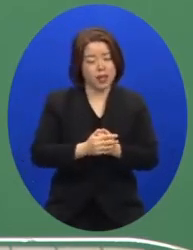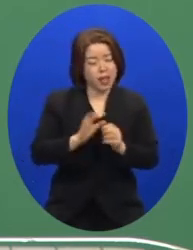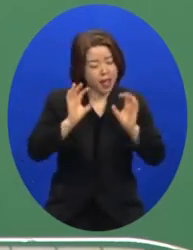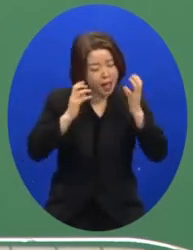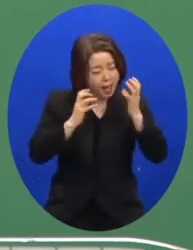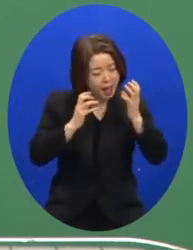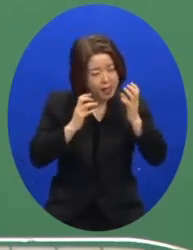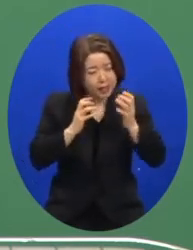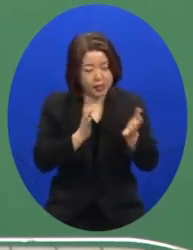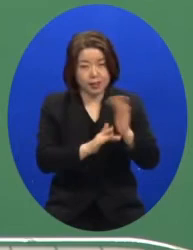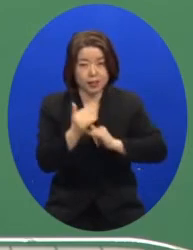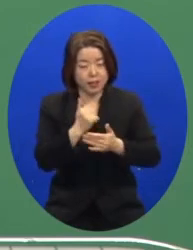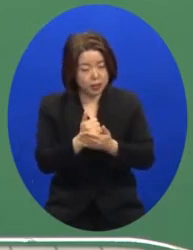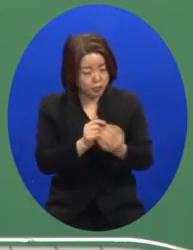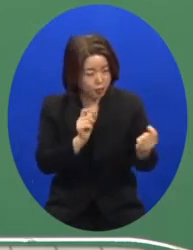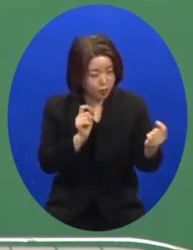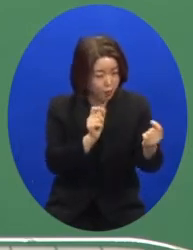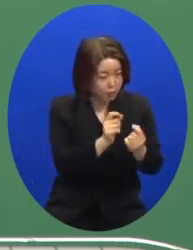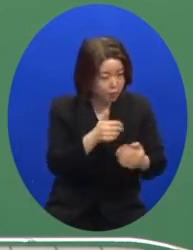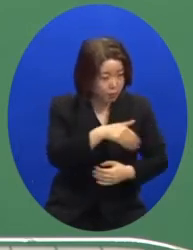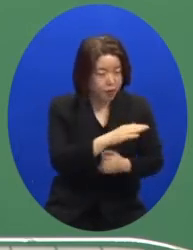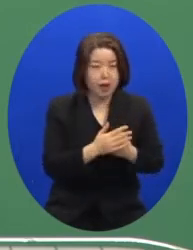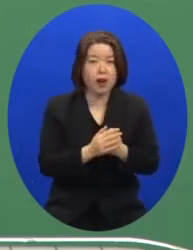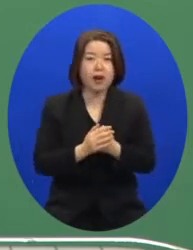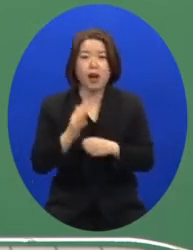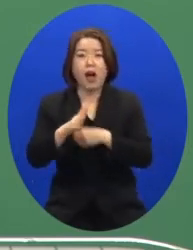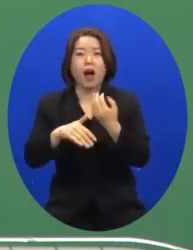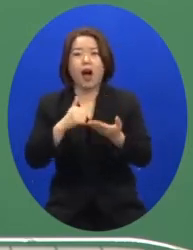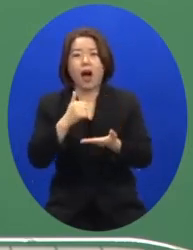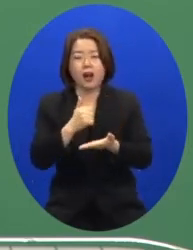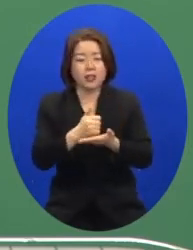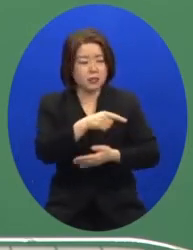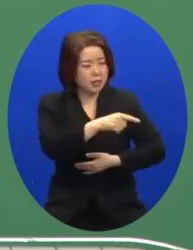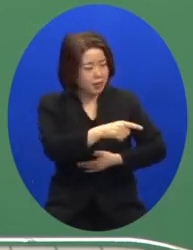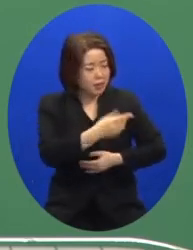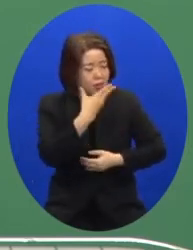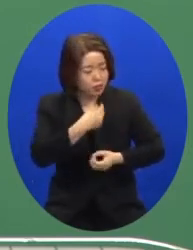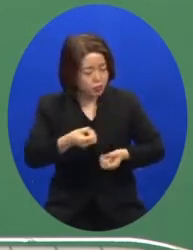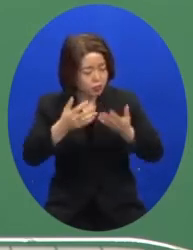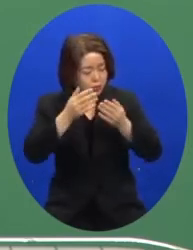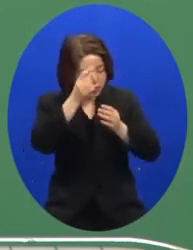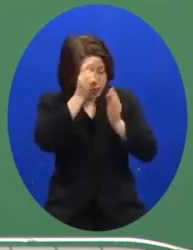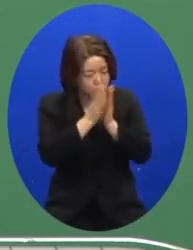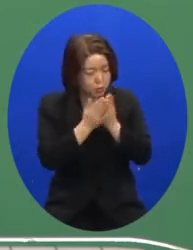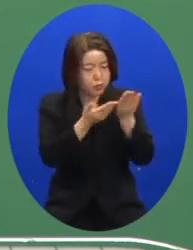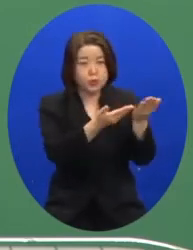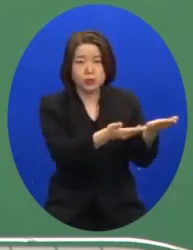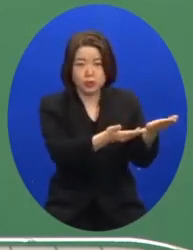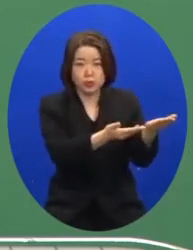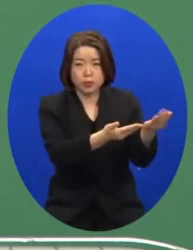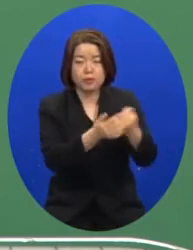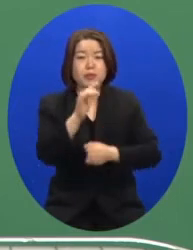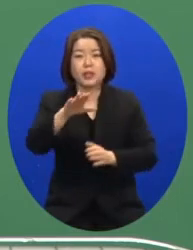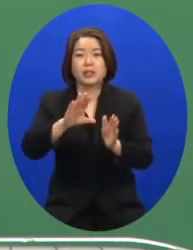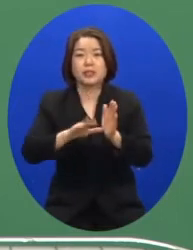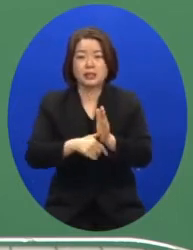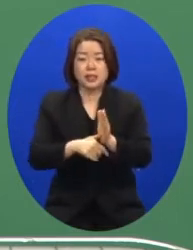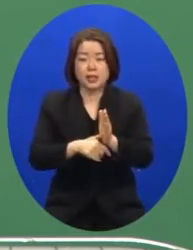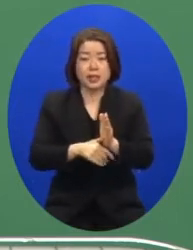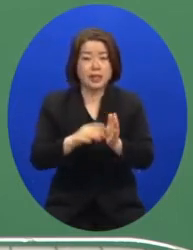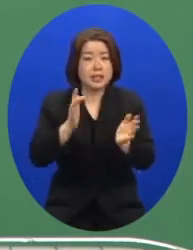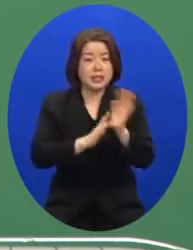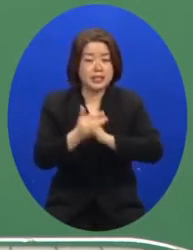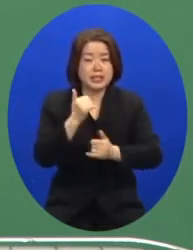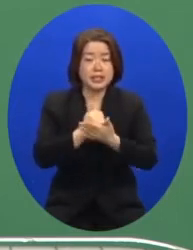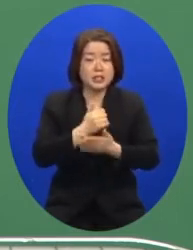예수에게 가서 하나님께서 그 아이를 축복하시는 기도를 하고 그 때에 예수님의 어머니 마리아에게